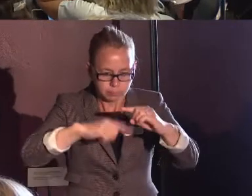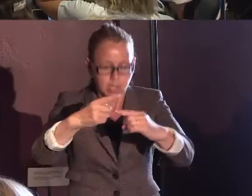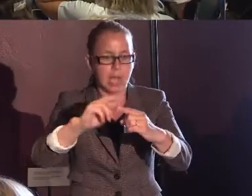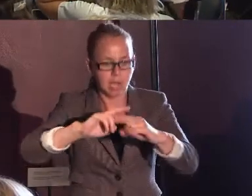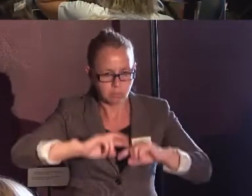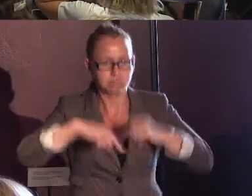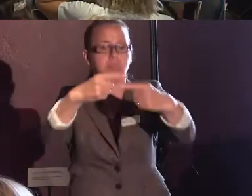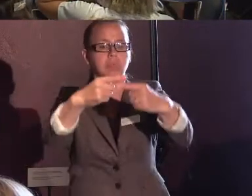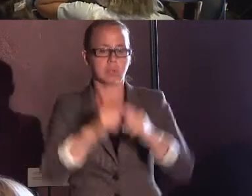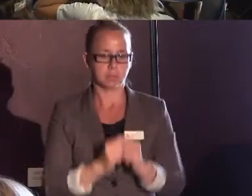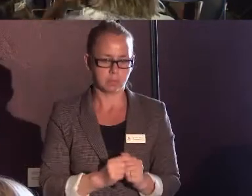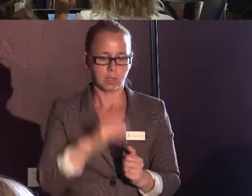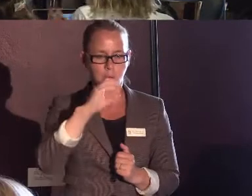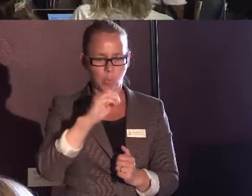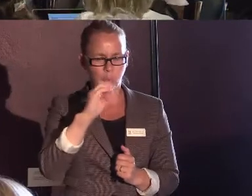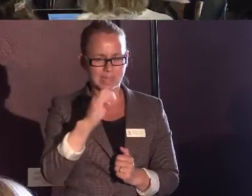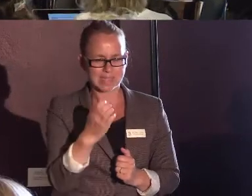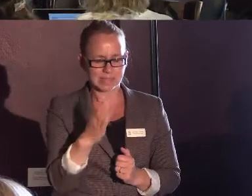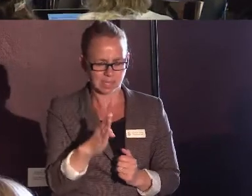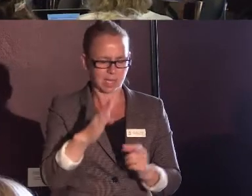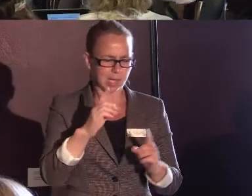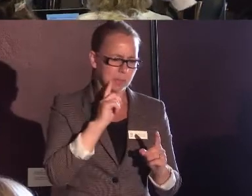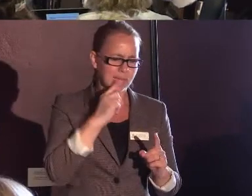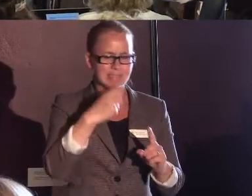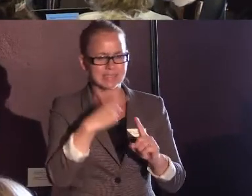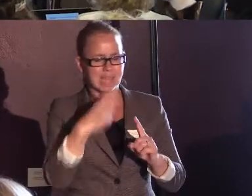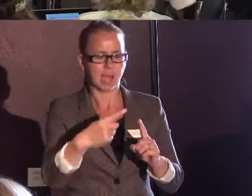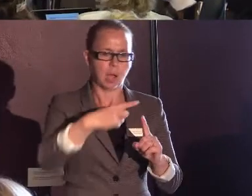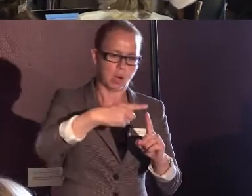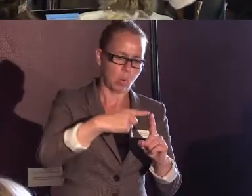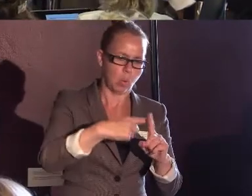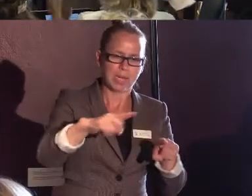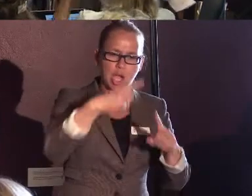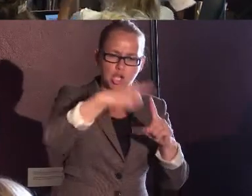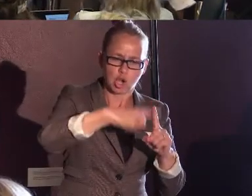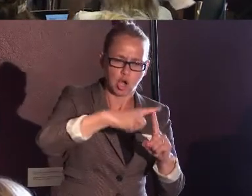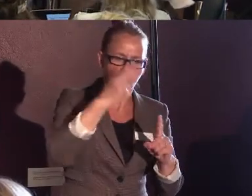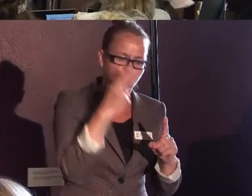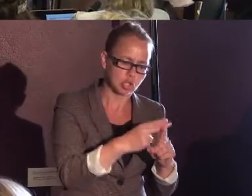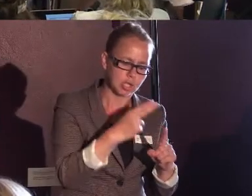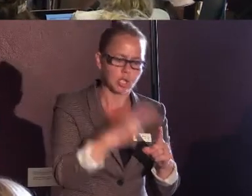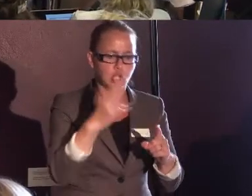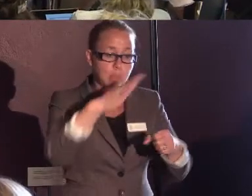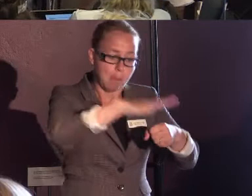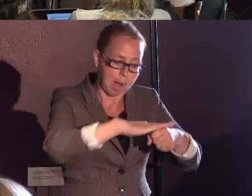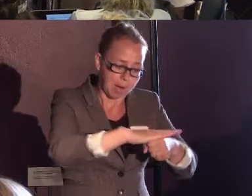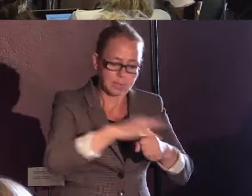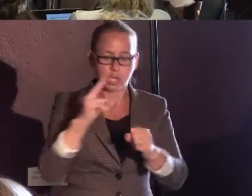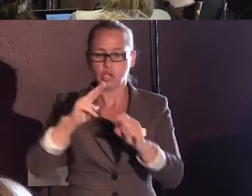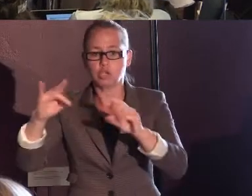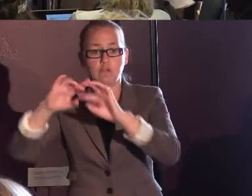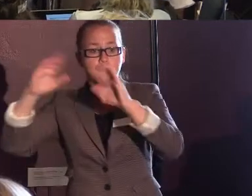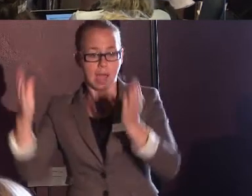språng. OECD brukar skilja på graden av nyhet. Det kan vara nytt för organisationen, nytt för marknaden eller nytt för